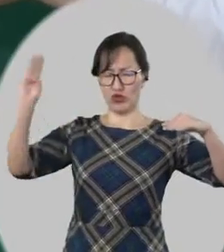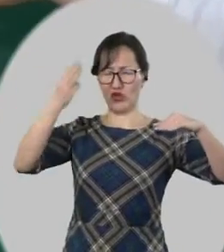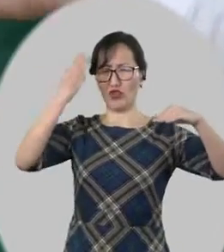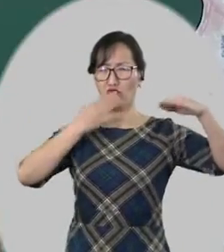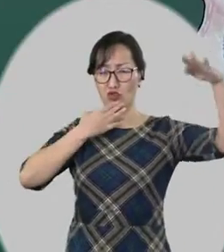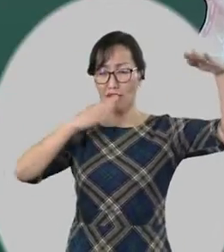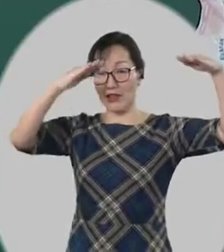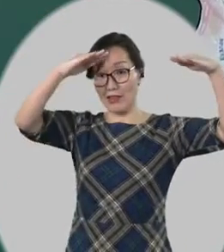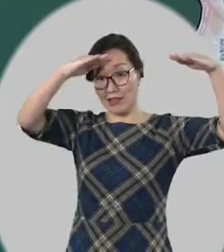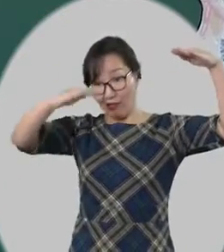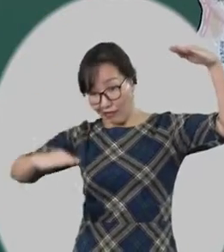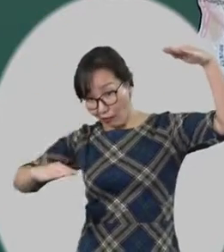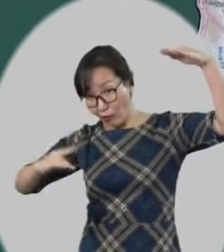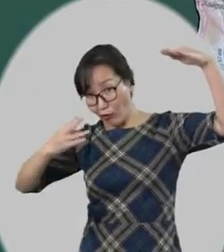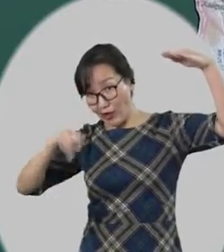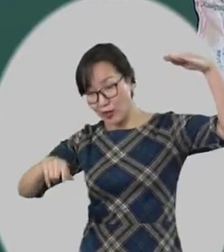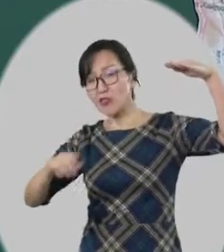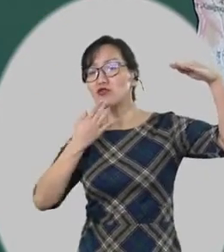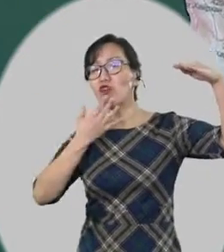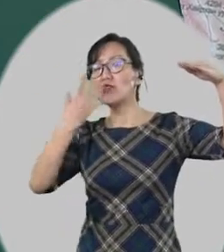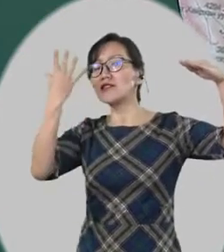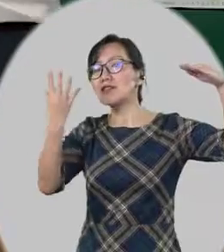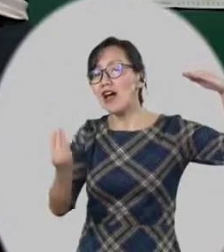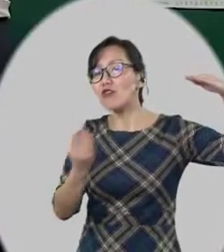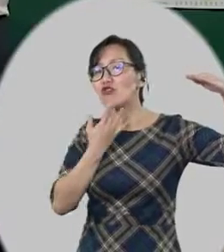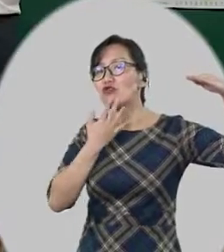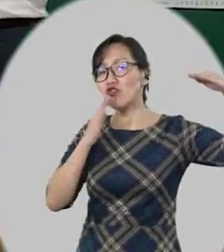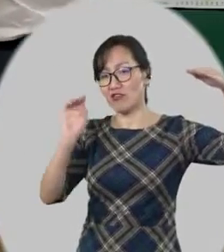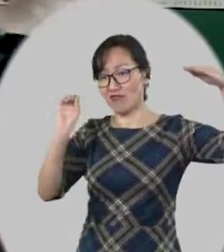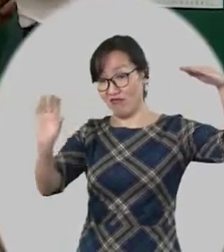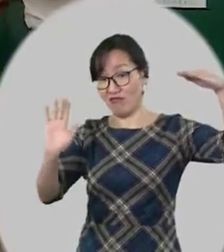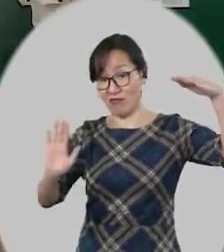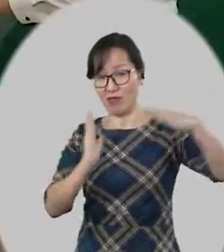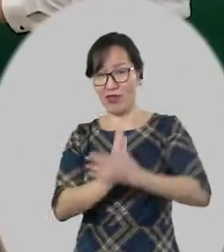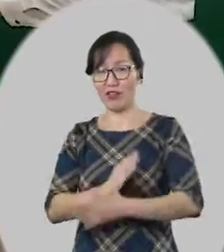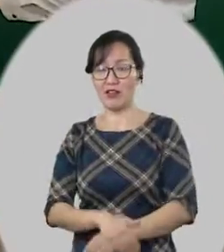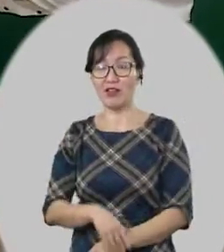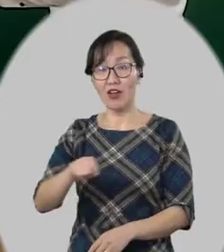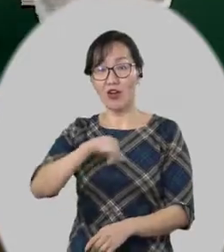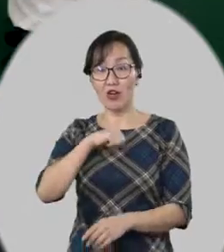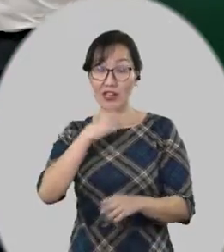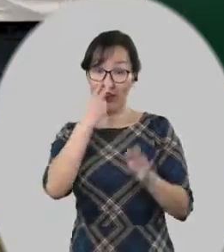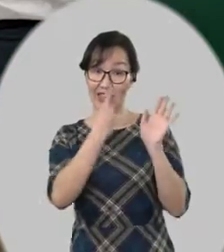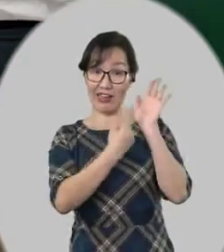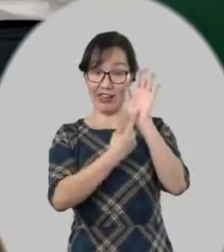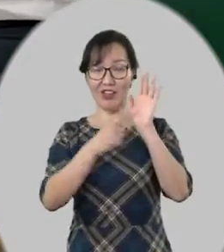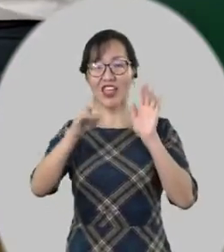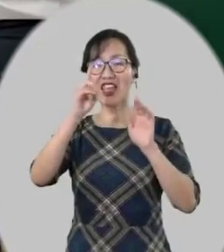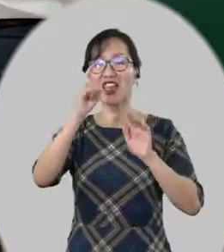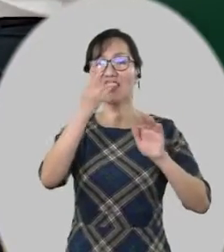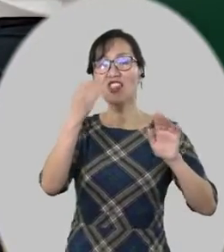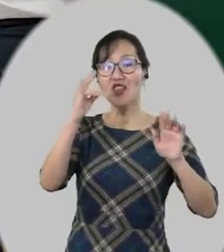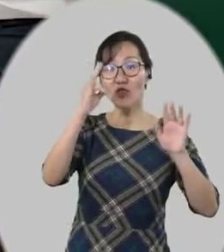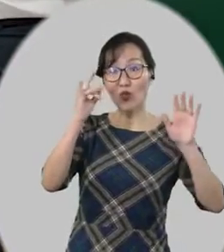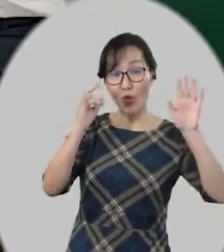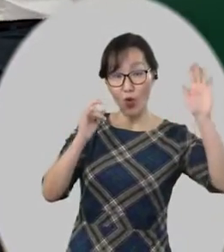газрыг илүү цайвар өнгөөр тэмдэглэдэг гэж мэдээллийг өгсөн байна. Тэгэхээр мэдээж ингээ харахаар Хинтийн нуруу маань энэ